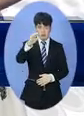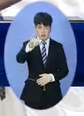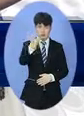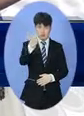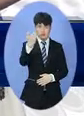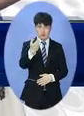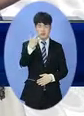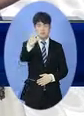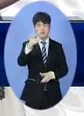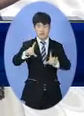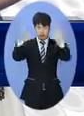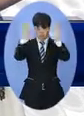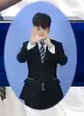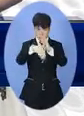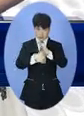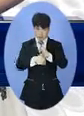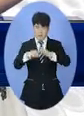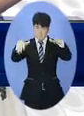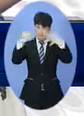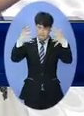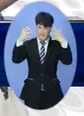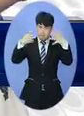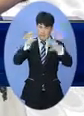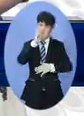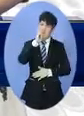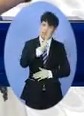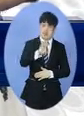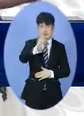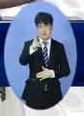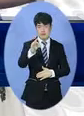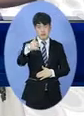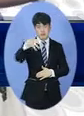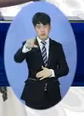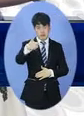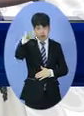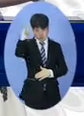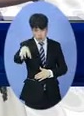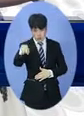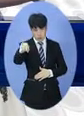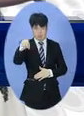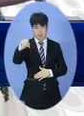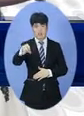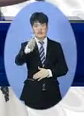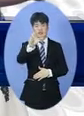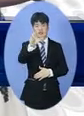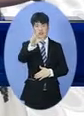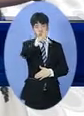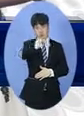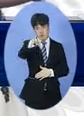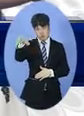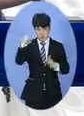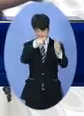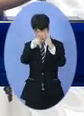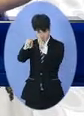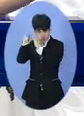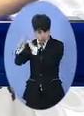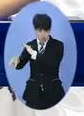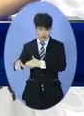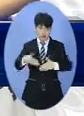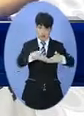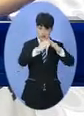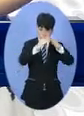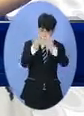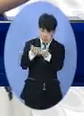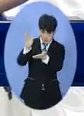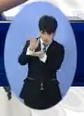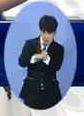99연대 일대대장병과 천안시 공무원이 강풍 피해를 입은 병천면 관성리 오이시설하우스 25농가를 방문해 긴급